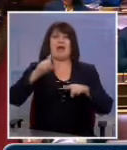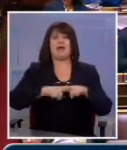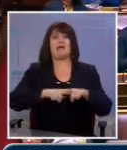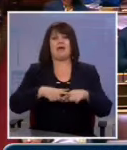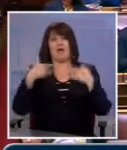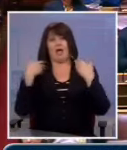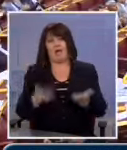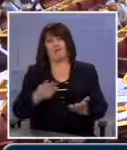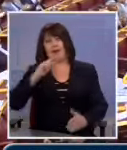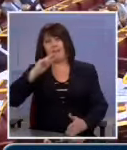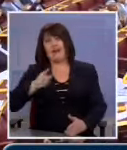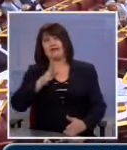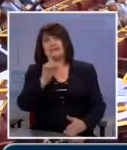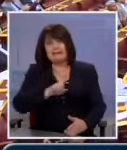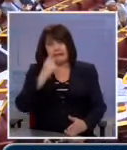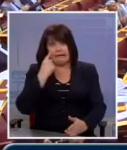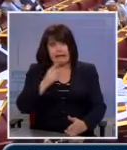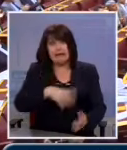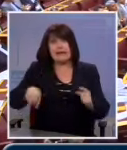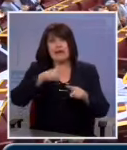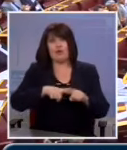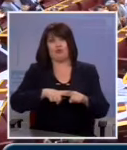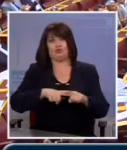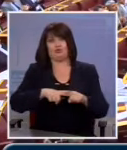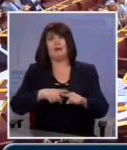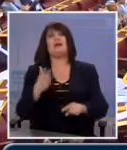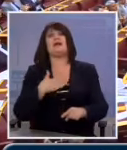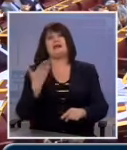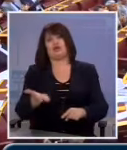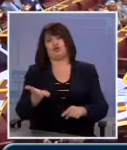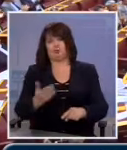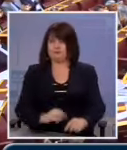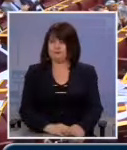Αυτή είναι η απάντηση της Κυριακής για όλους τους Έλληνες πατριώτες. Ευχαριστώ πολύ.